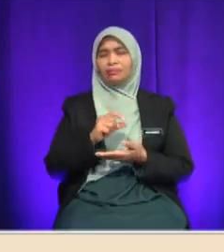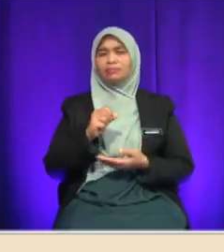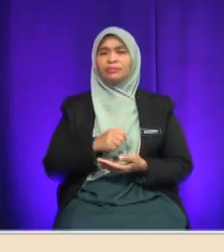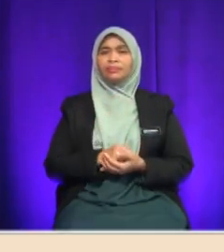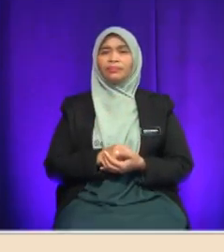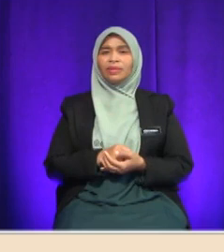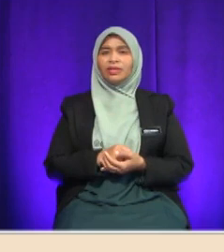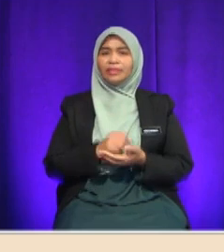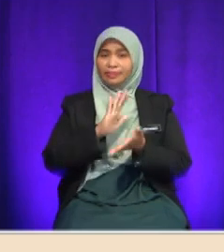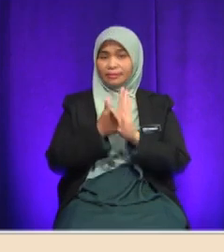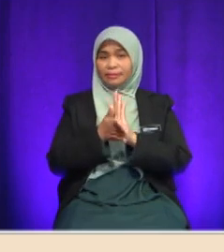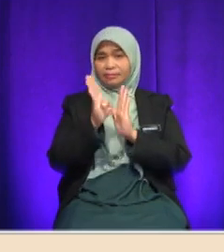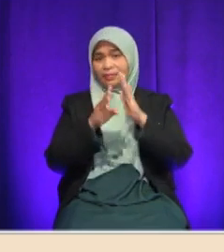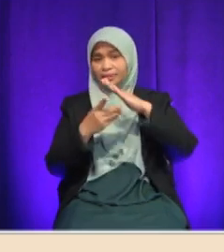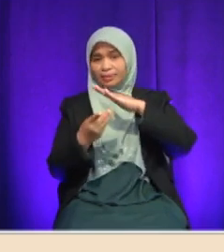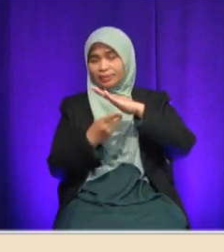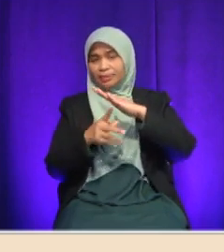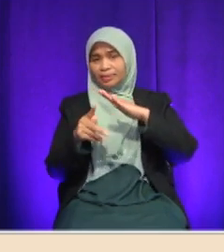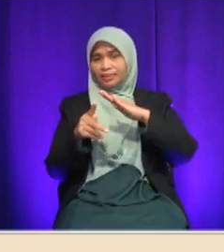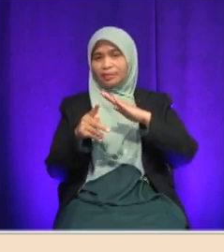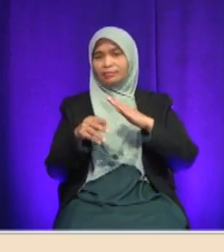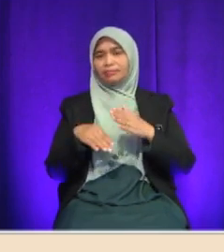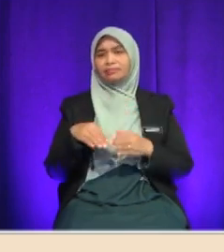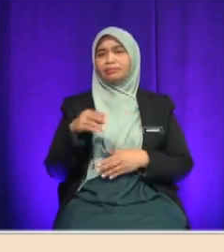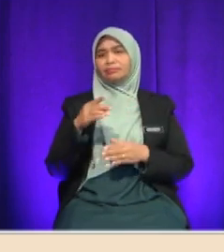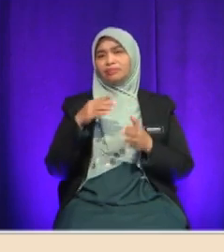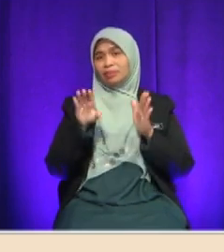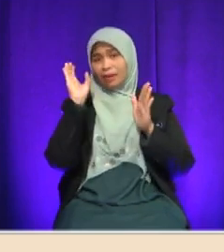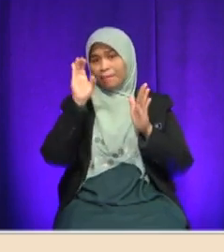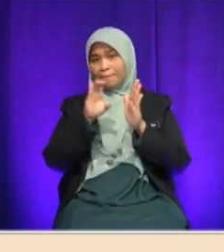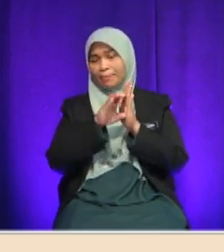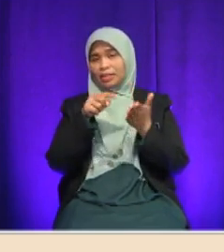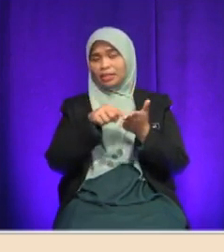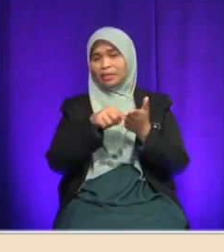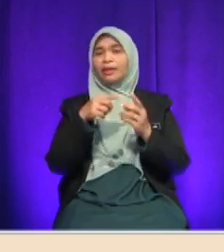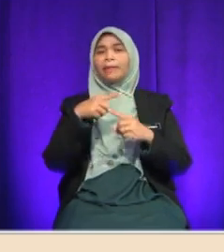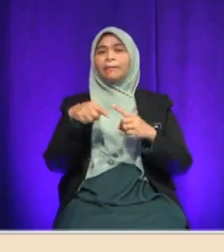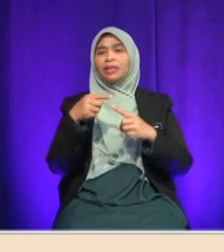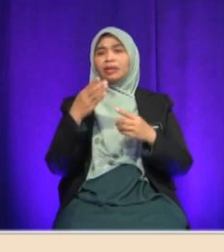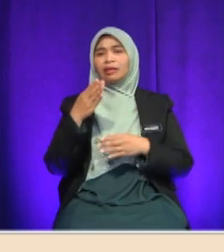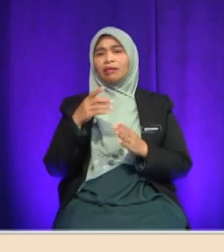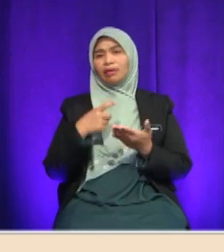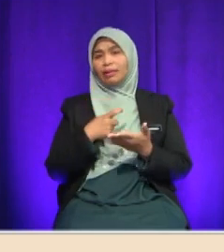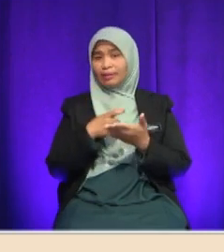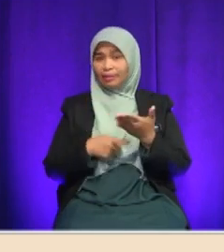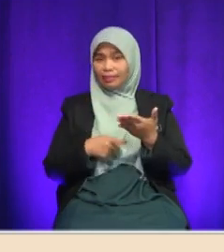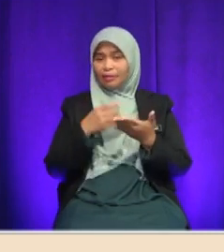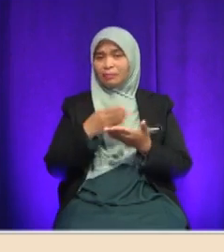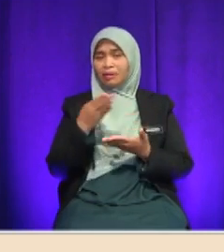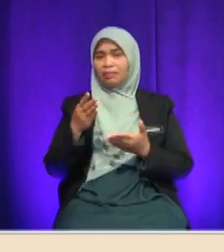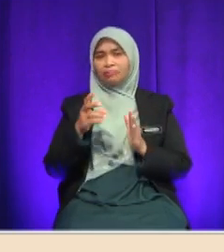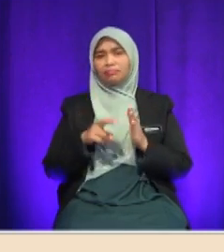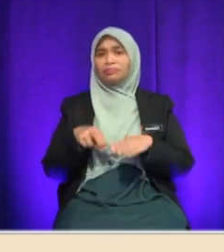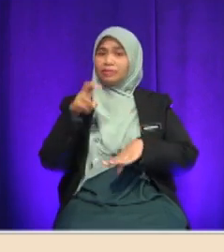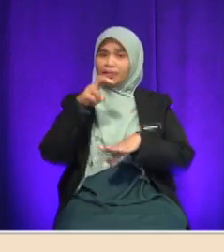so berdasarkan slide yang saya tunjukkan ni, okey, apabila harga barang naik, kuantiti yang